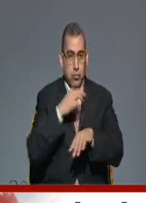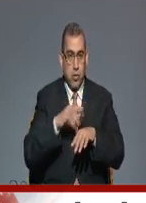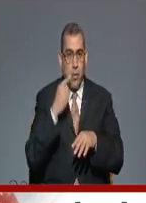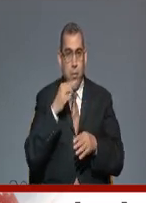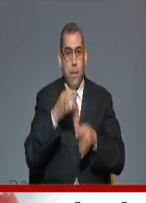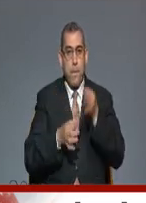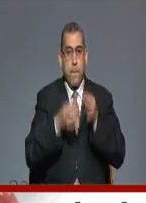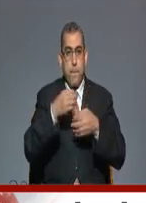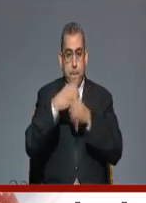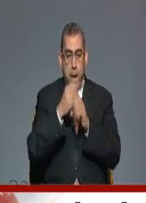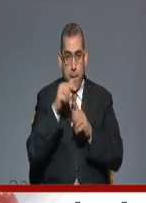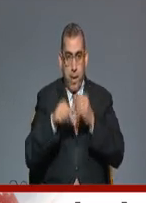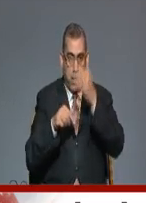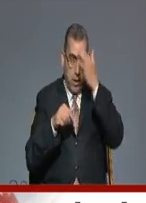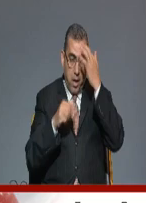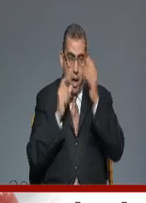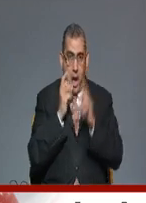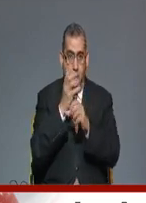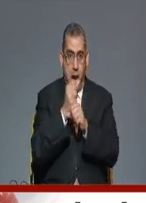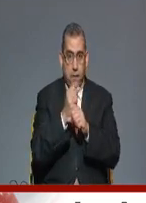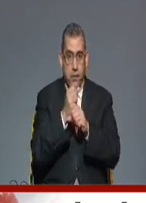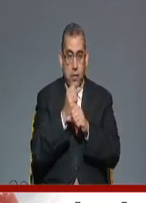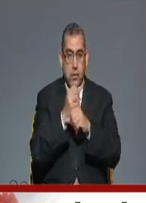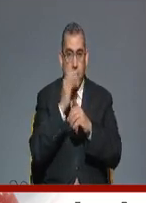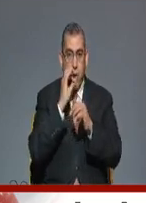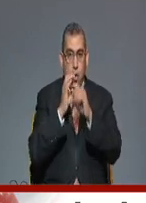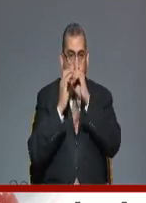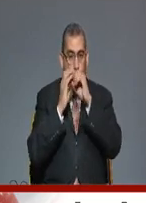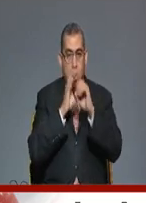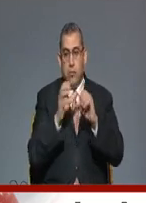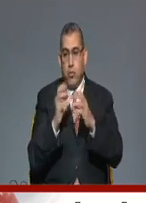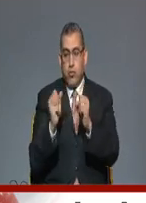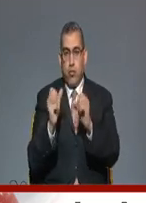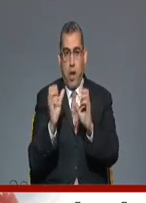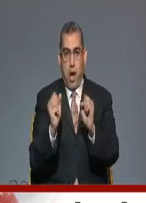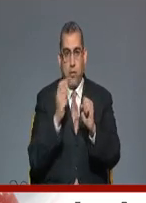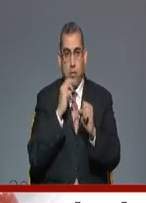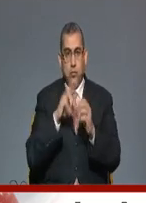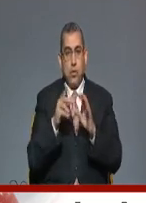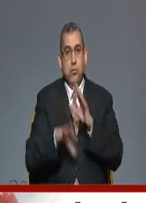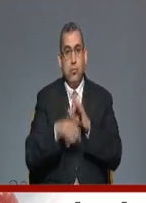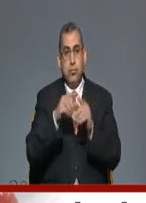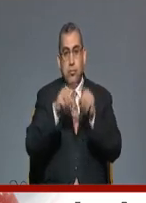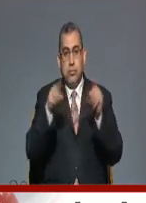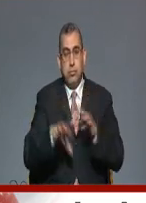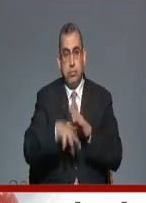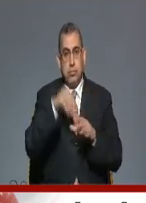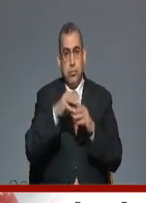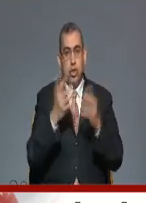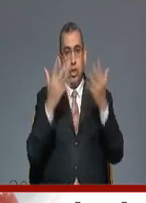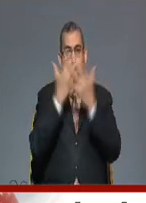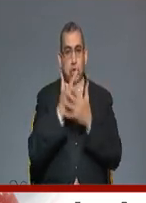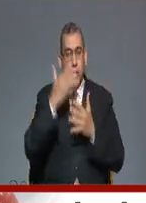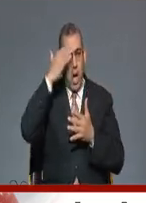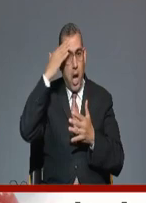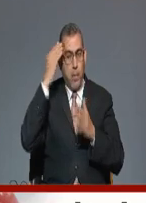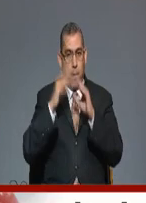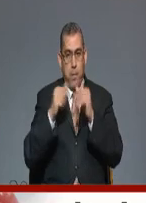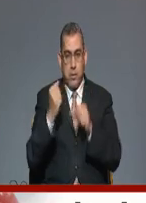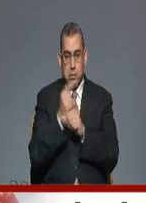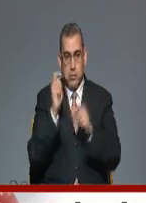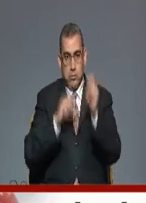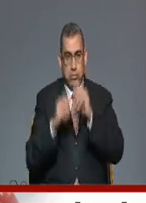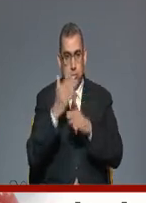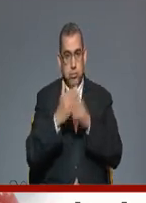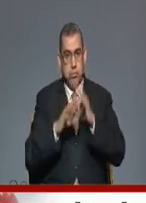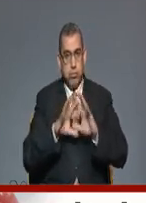ومعمل لحفظ وتجميد الخلايا. تم تصميم الوحدة عن طريق شركة متخصصة مصرية،